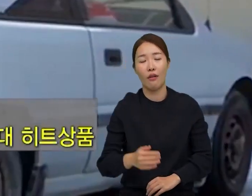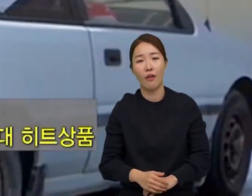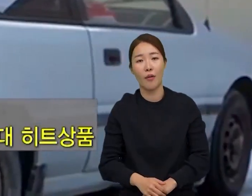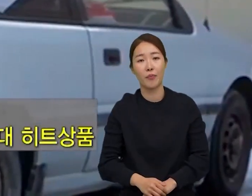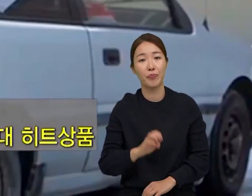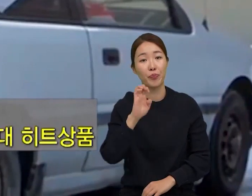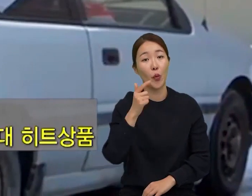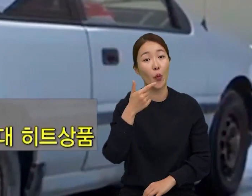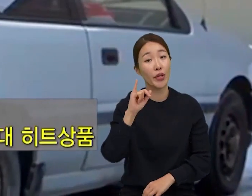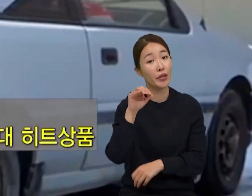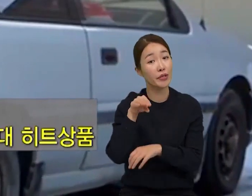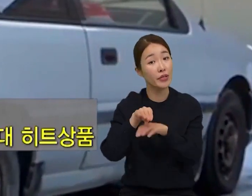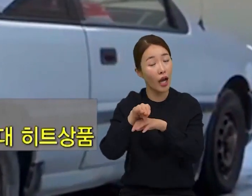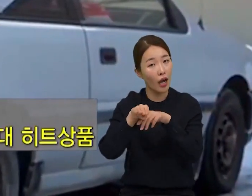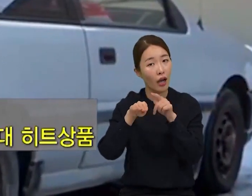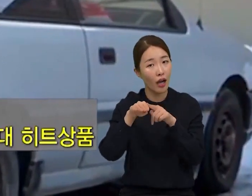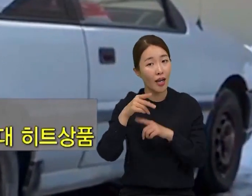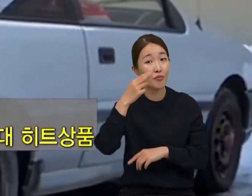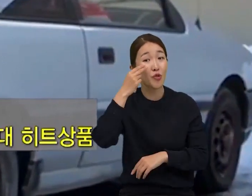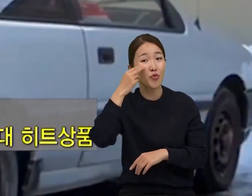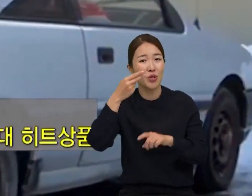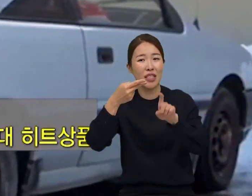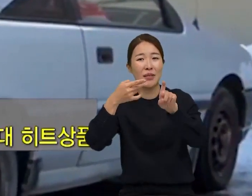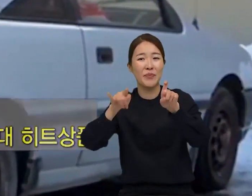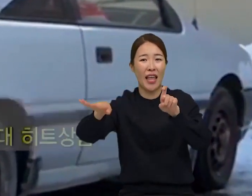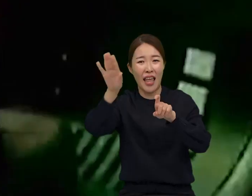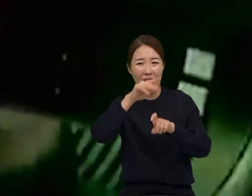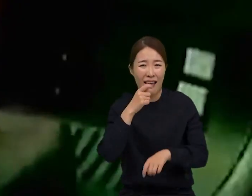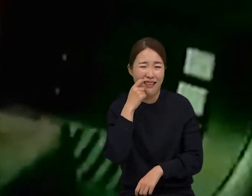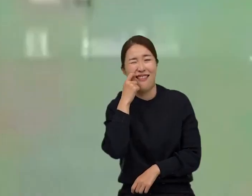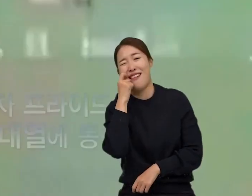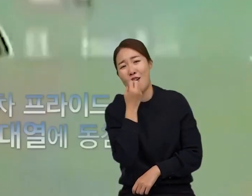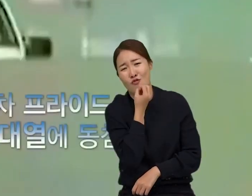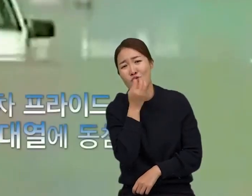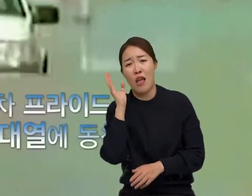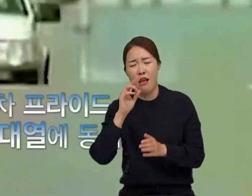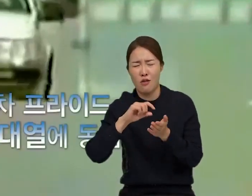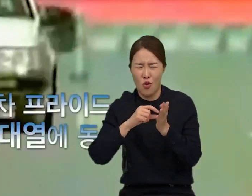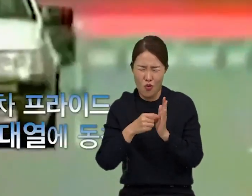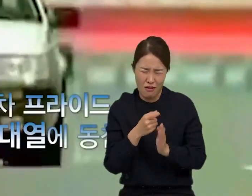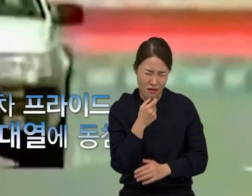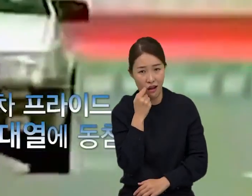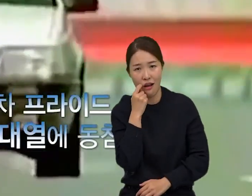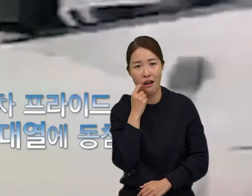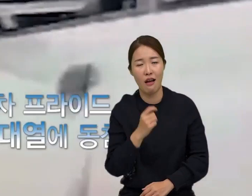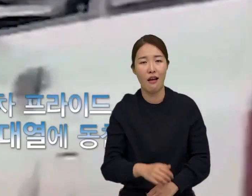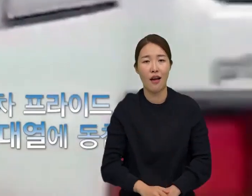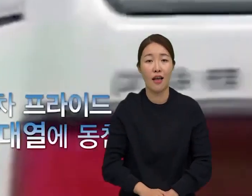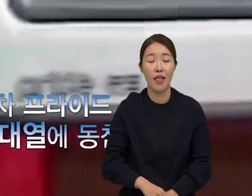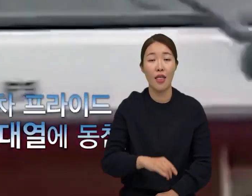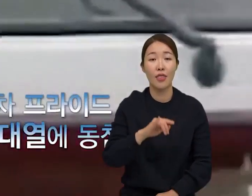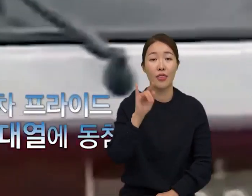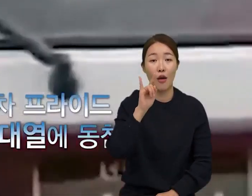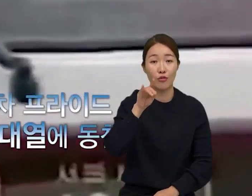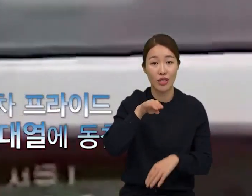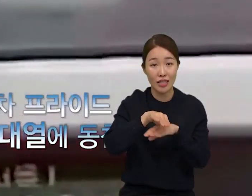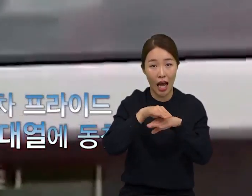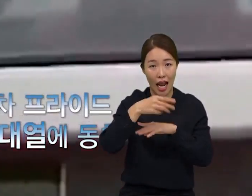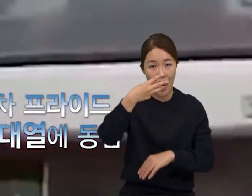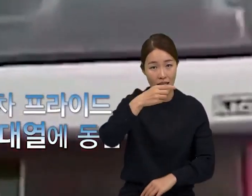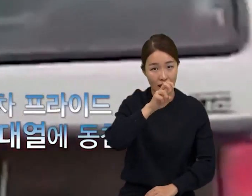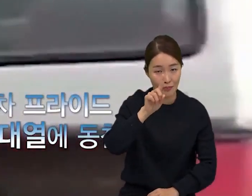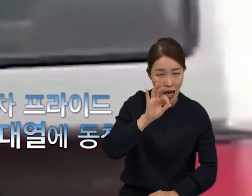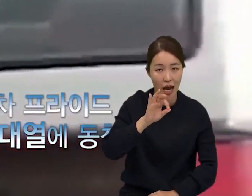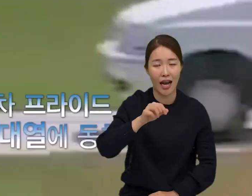포니 엑셀은 미국의 10대 히트 상품에 들 정도로 인기를 끌었다. 이어 대우차 르망과 기아차 프라이드도